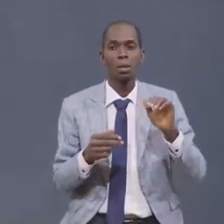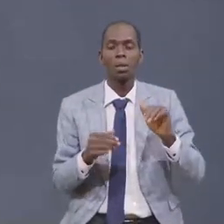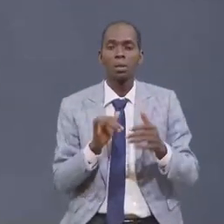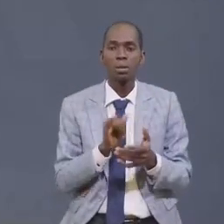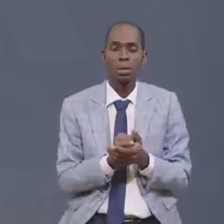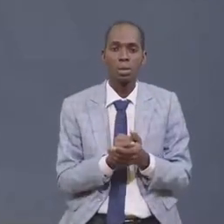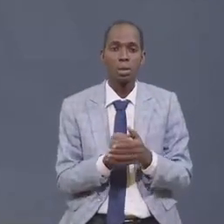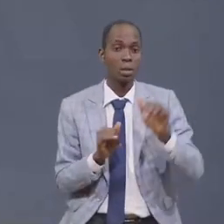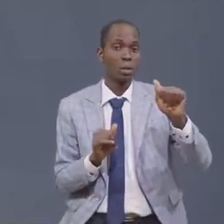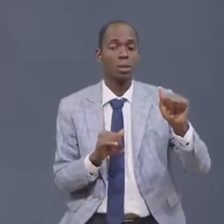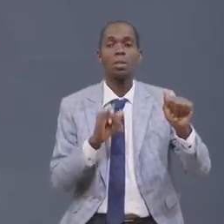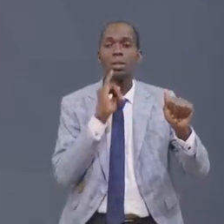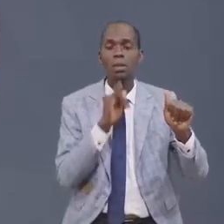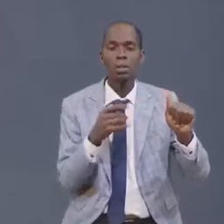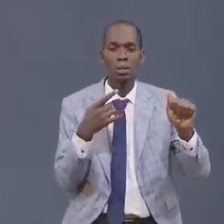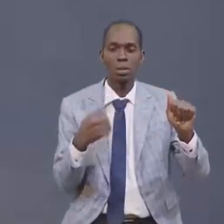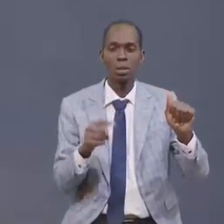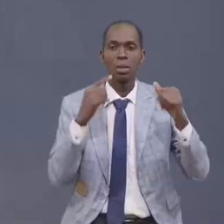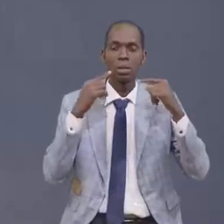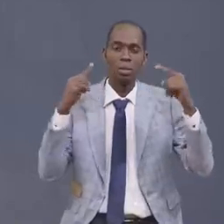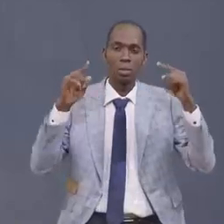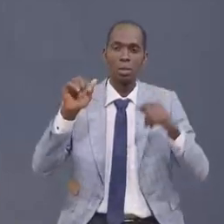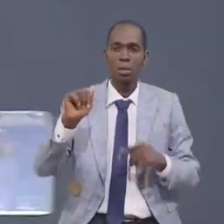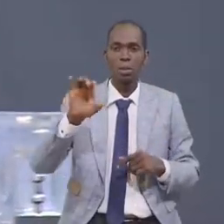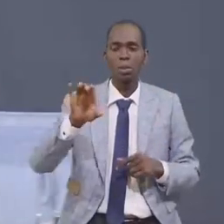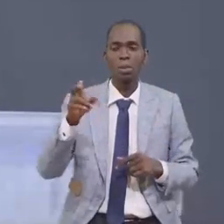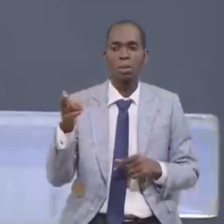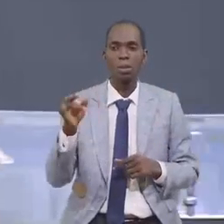la lettre A, ce sont les réalisations en anglais.